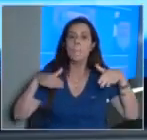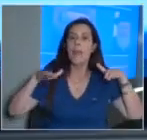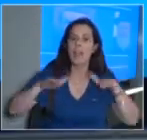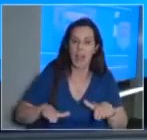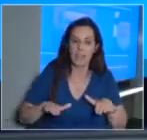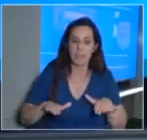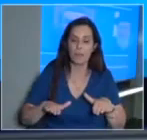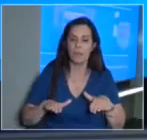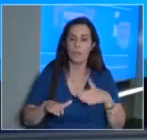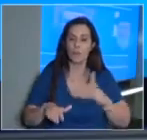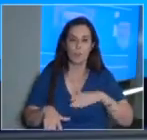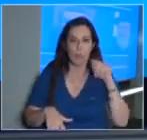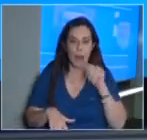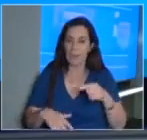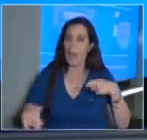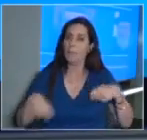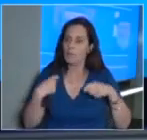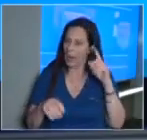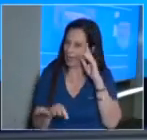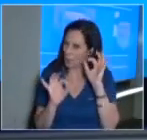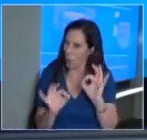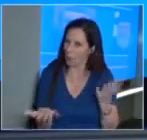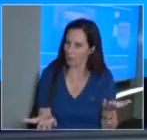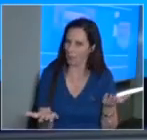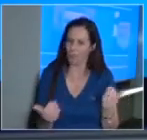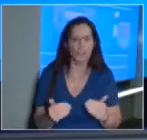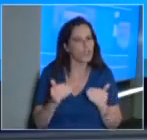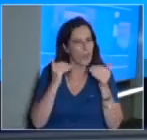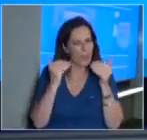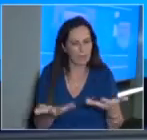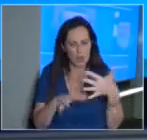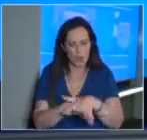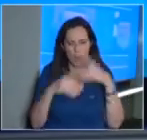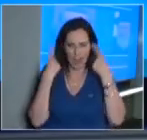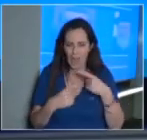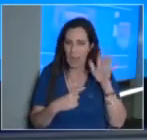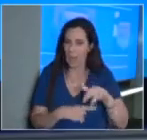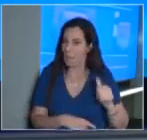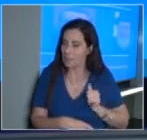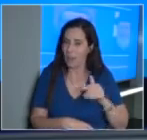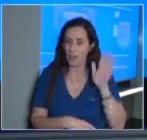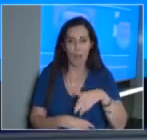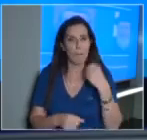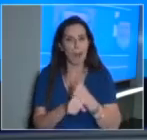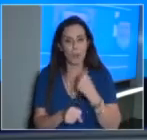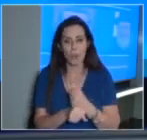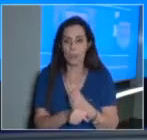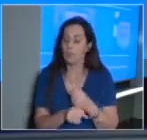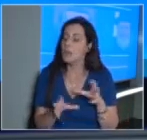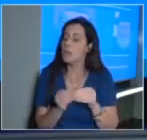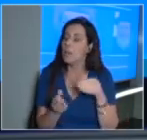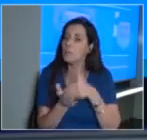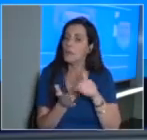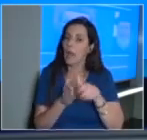מנדטים שמחפשים להגיע לאיזושהי פשרה הגיונית, כן, שתקדם את השילוב של החרדים גם בשירות הצבאי וגם בשוק התעסוקה, לצד